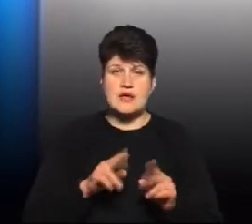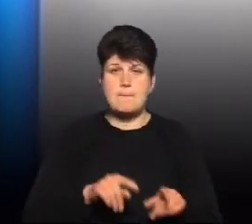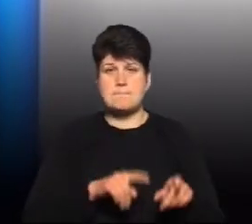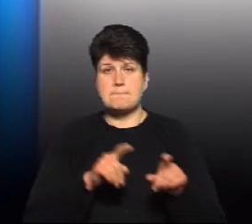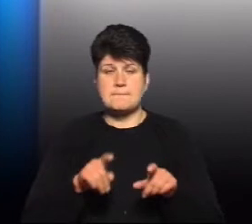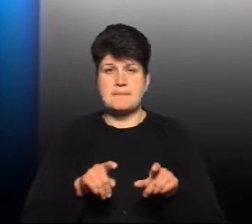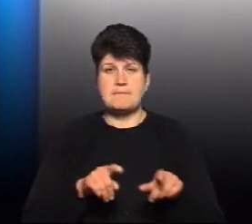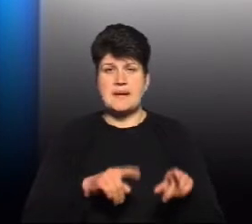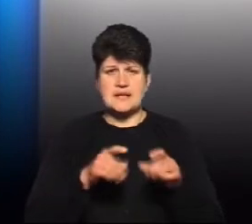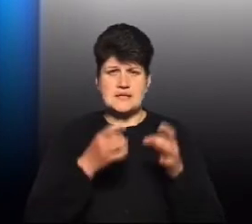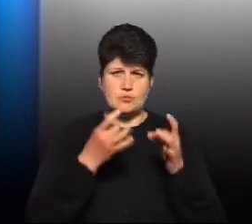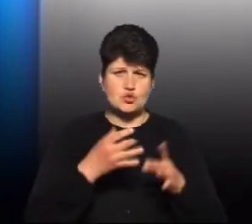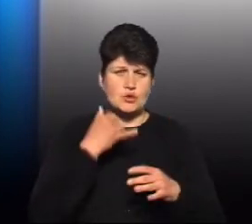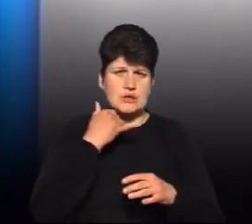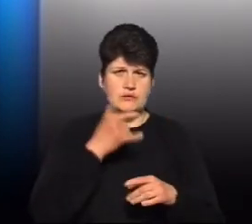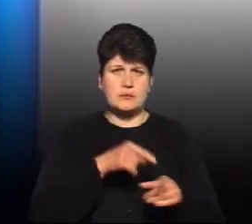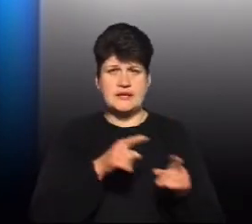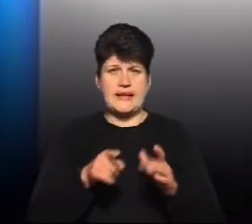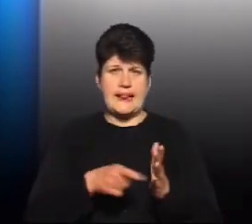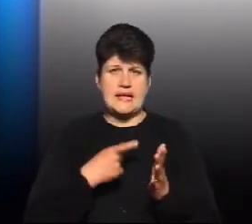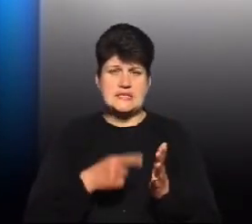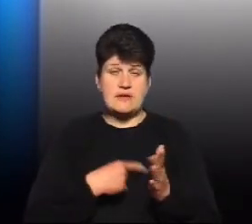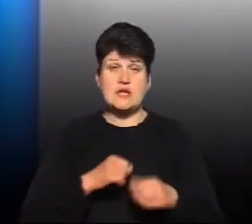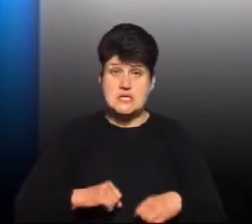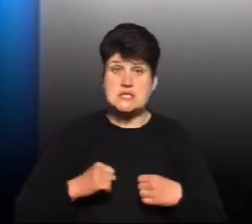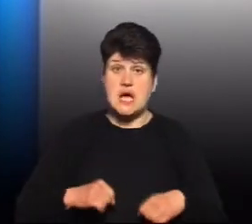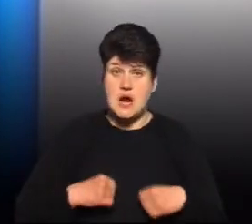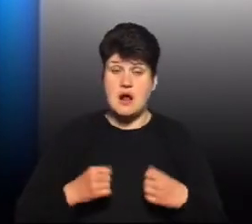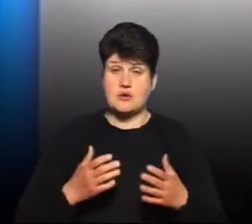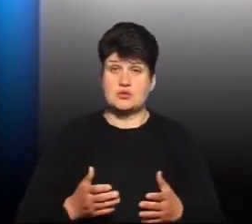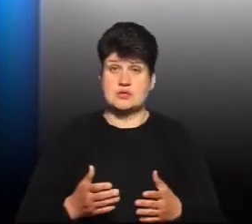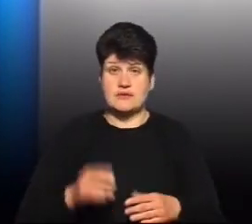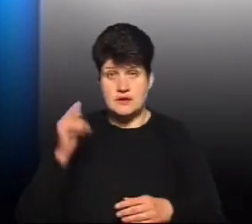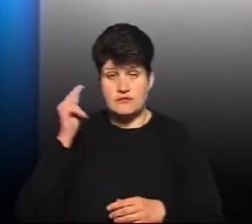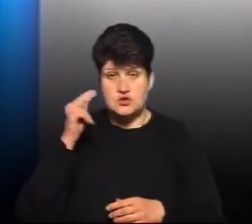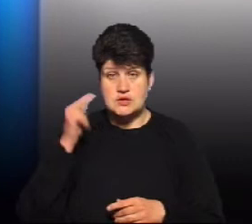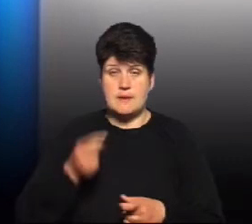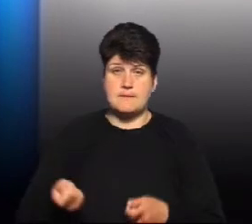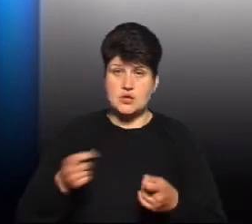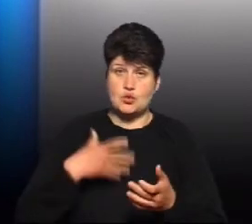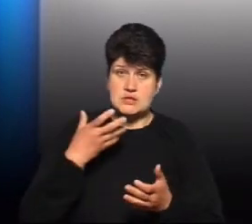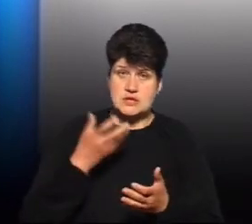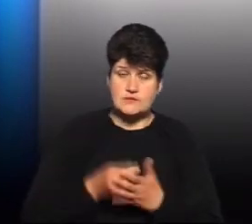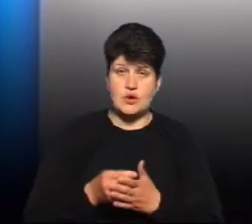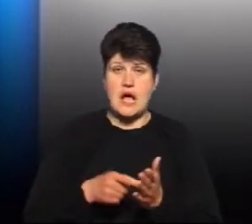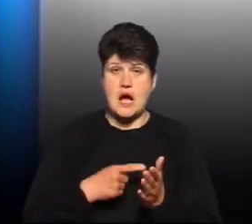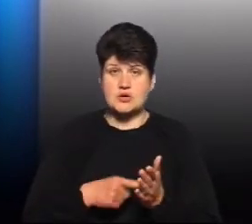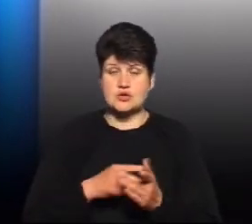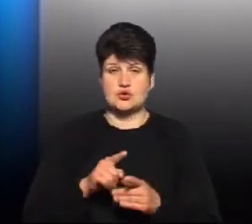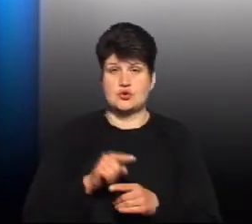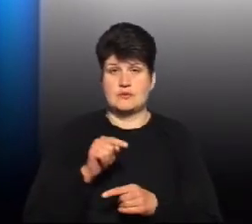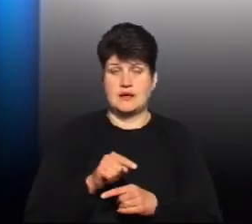звичайного простого телефона на сенсорний, але вони стараються, вони навчаються, приносять свої гаджети, щоб ними